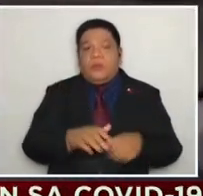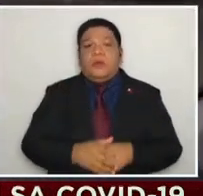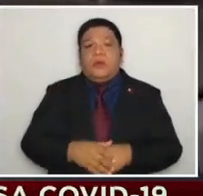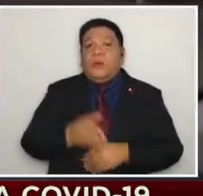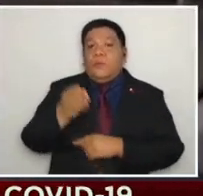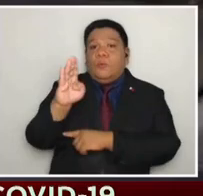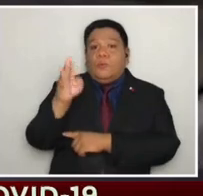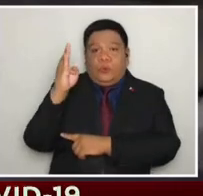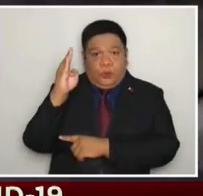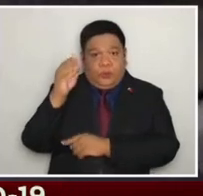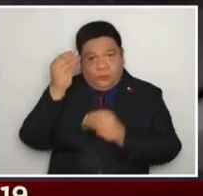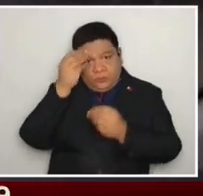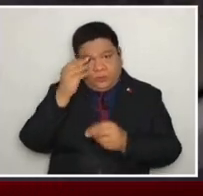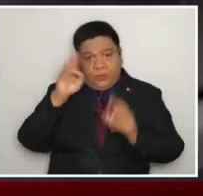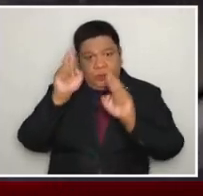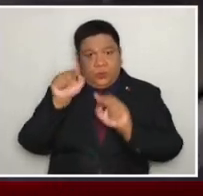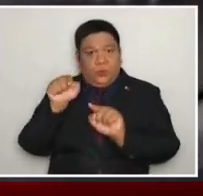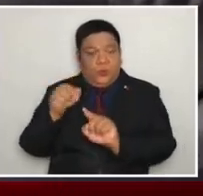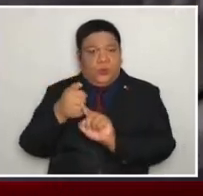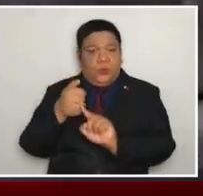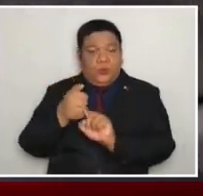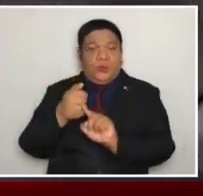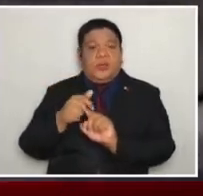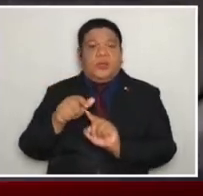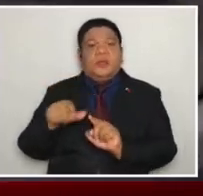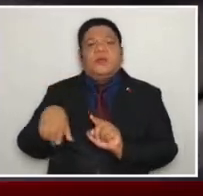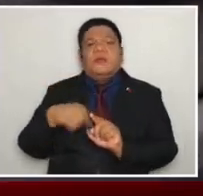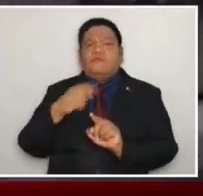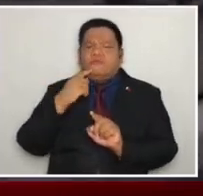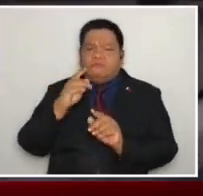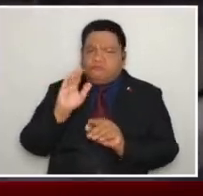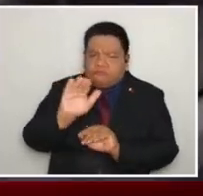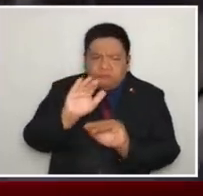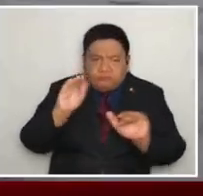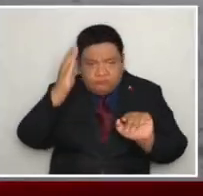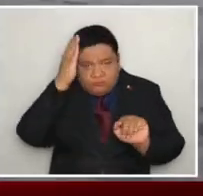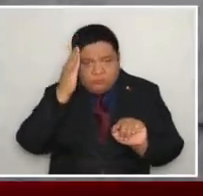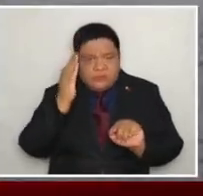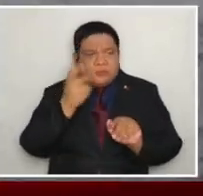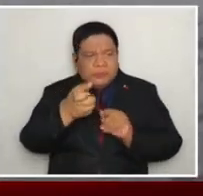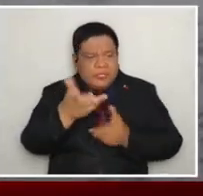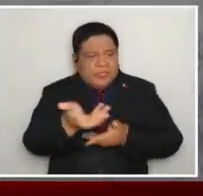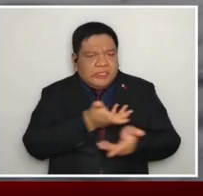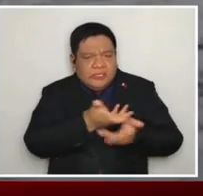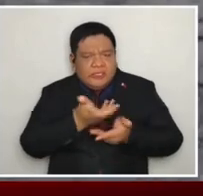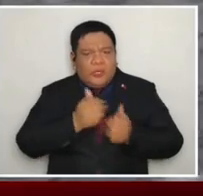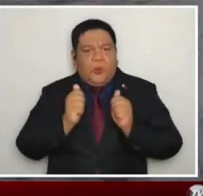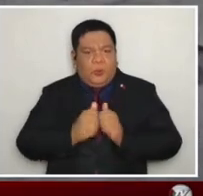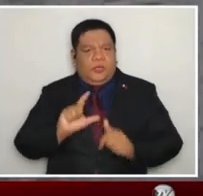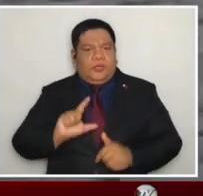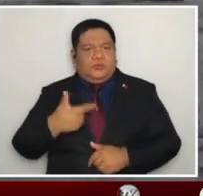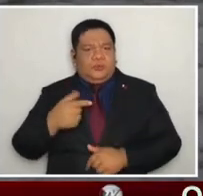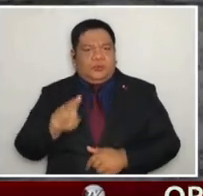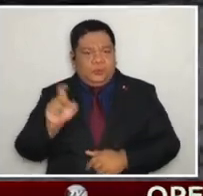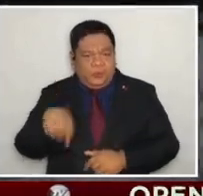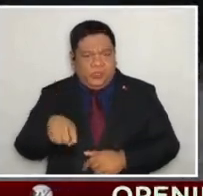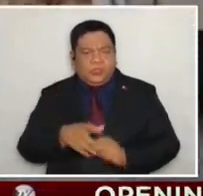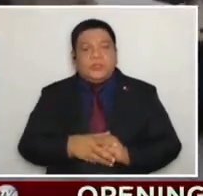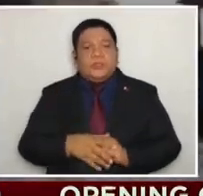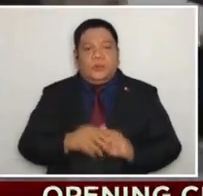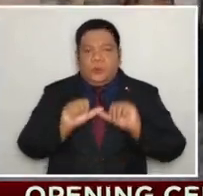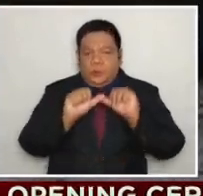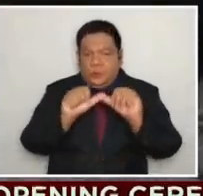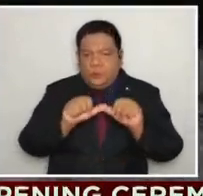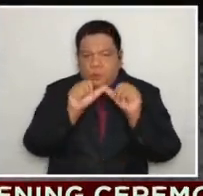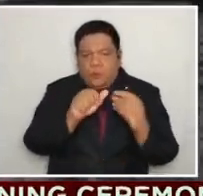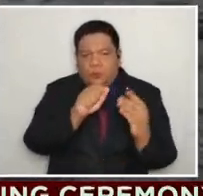Ronnie Vicente Lagnada na makipag-ugnayan naman ang mga ahensyang ito sa kanila. Puspusan pa rin anya ang contact tracing